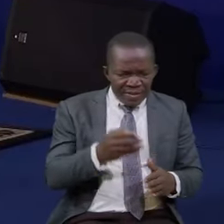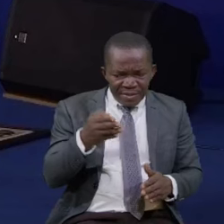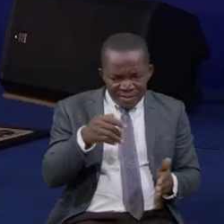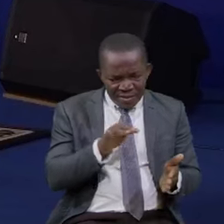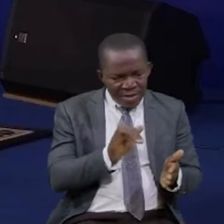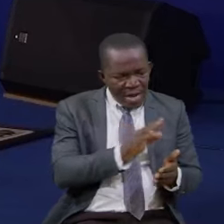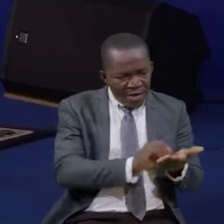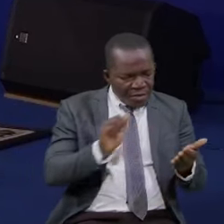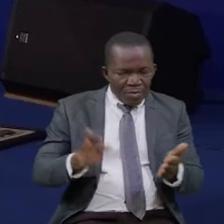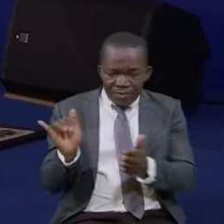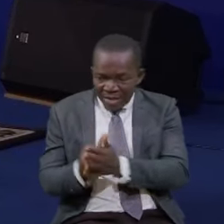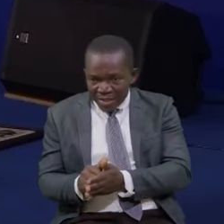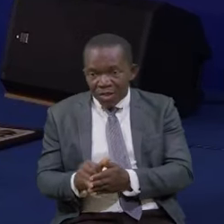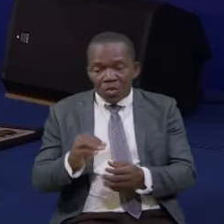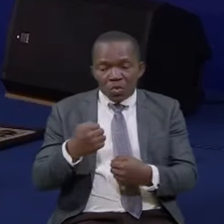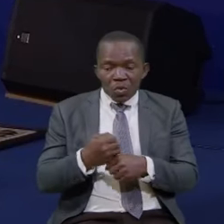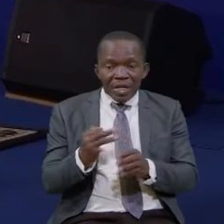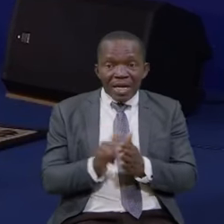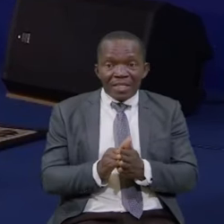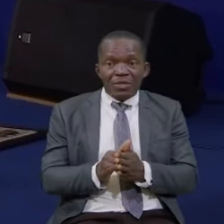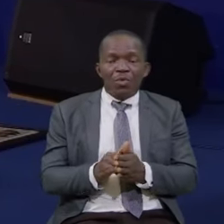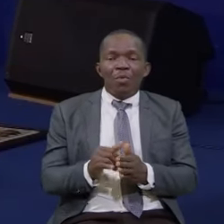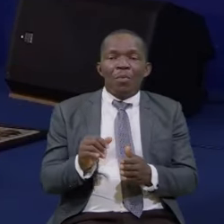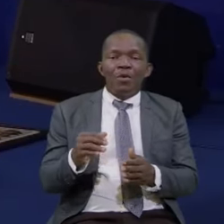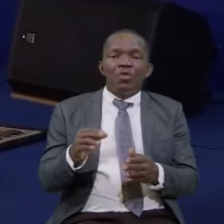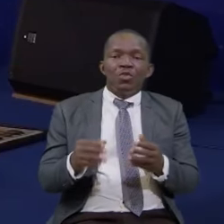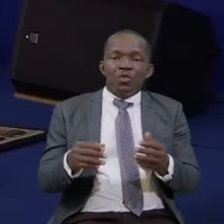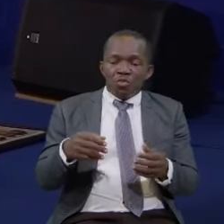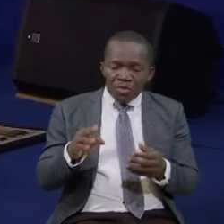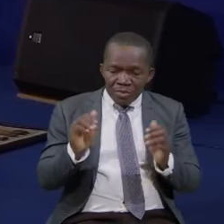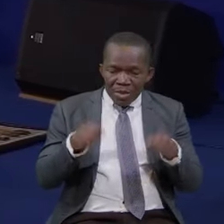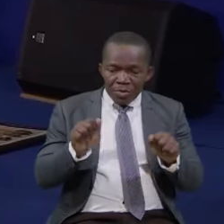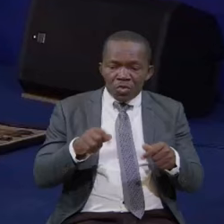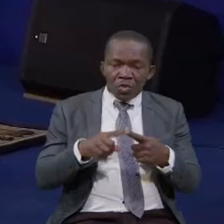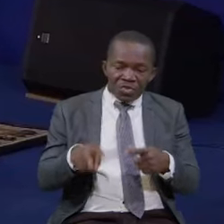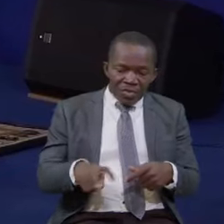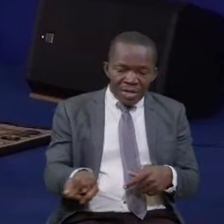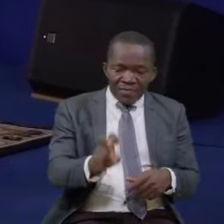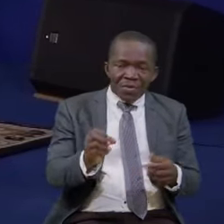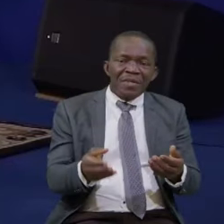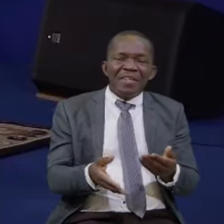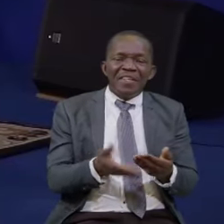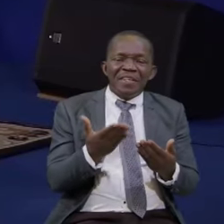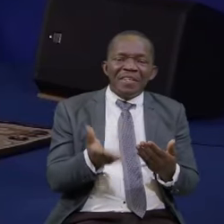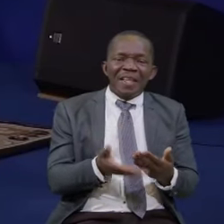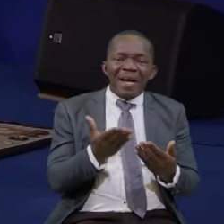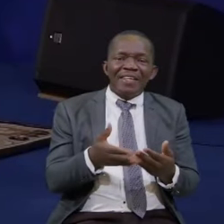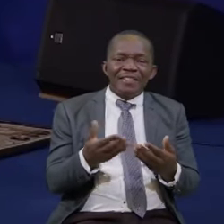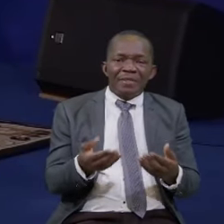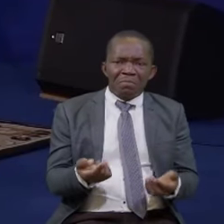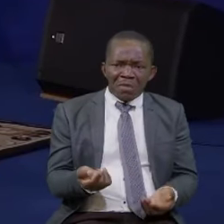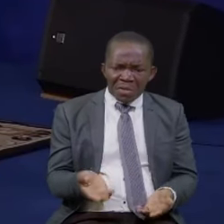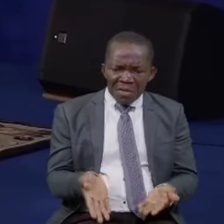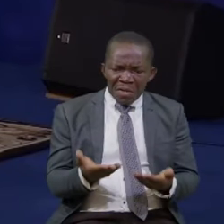vous puissiez être autorisé à voyager léger c'est ce qu'il a dit nous donc aussi